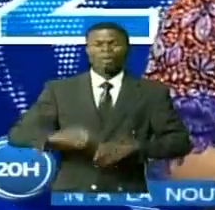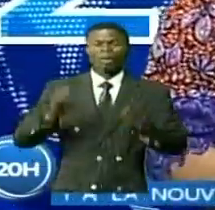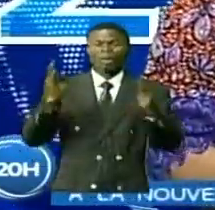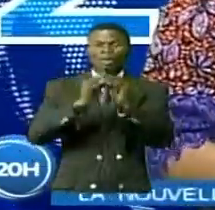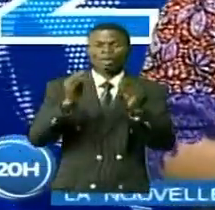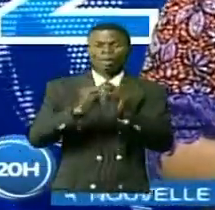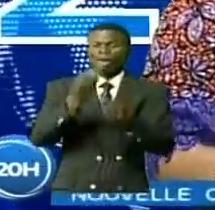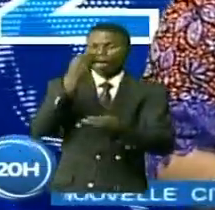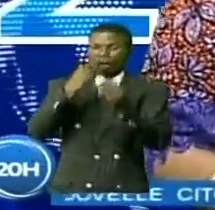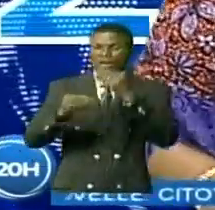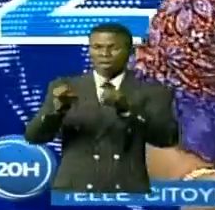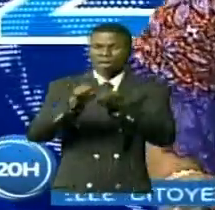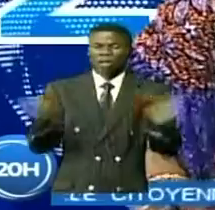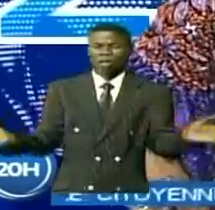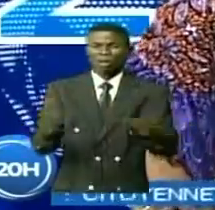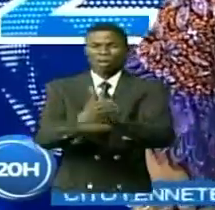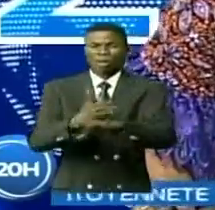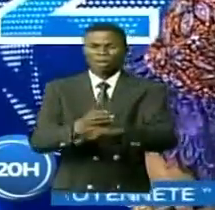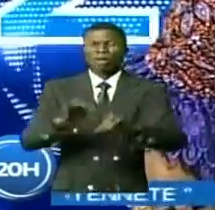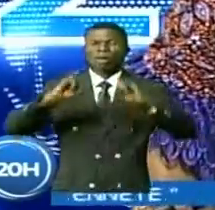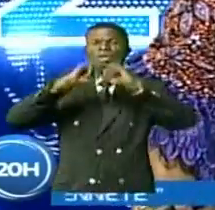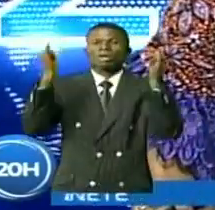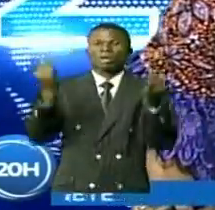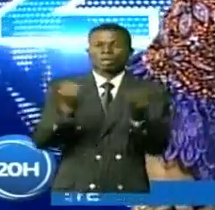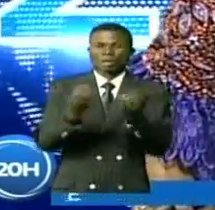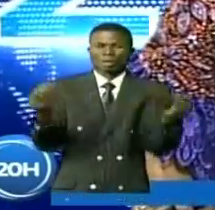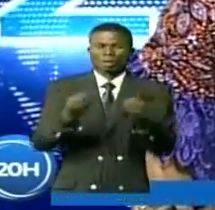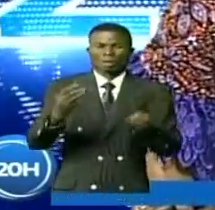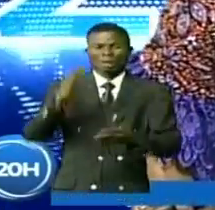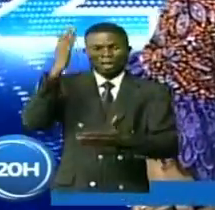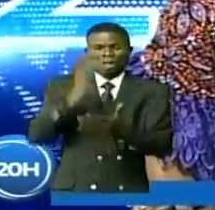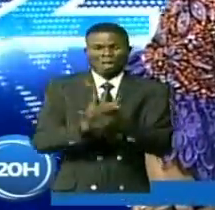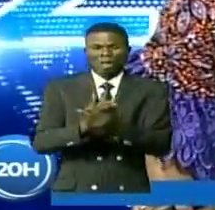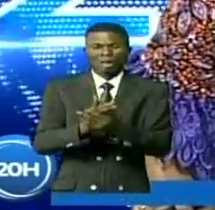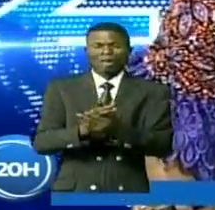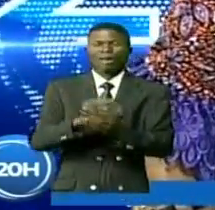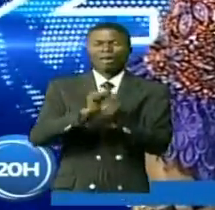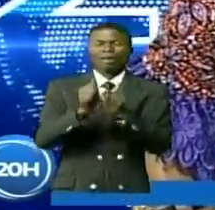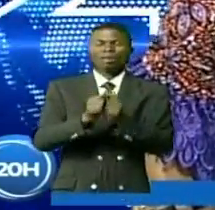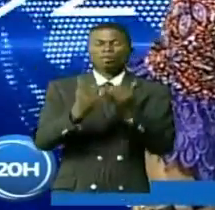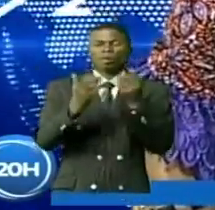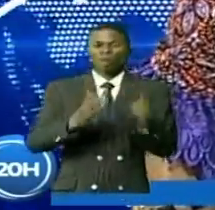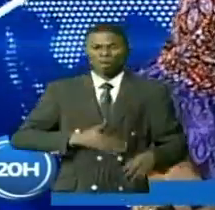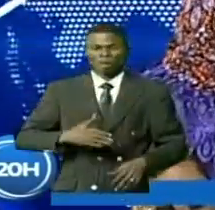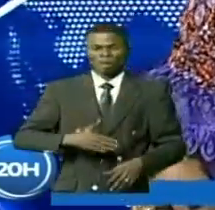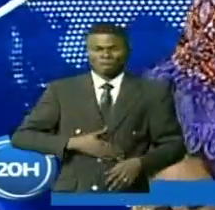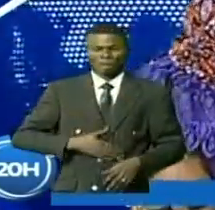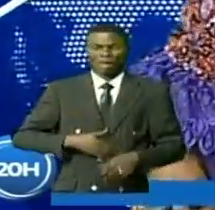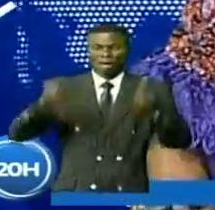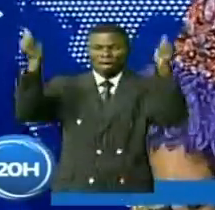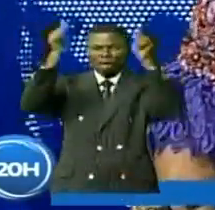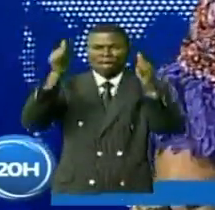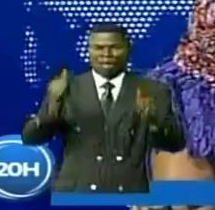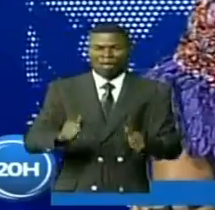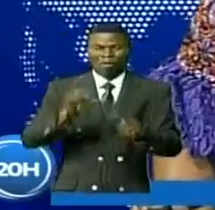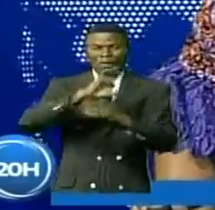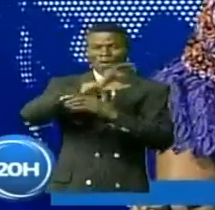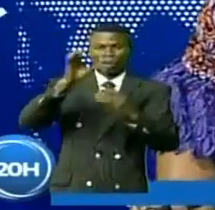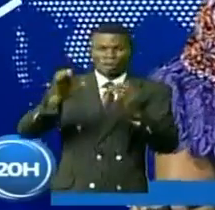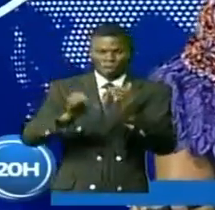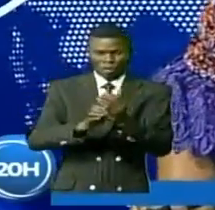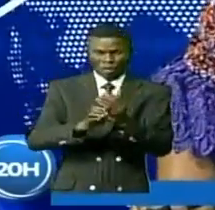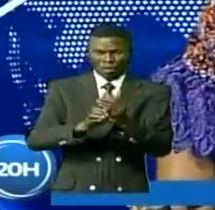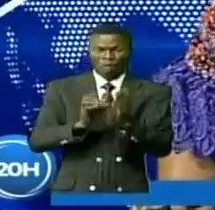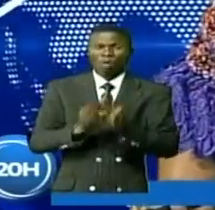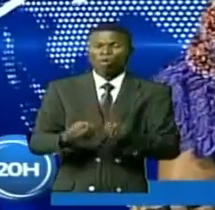l'alimentation, à l'élevage et aux industries afin de vaincre l'insécurité alimentaire dans une Afrique continent en pleine